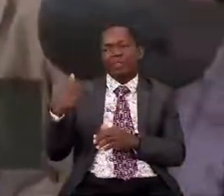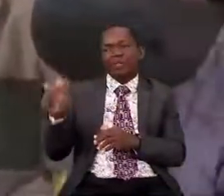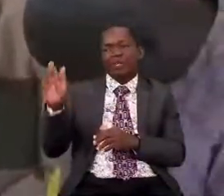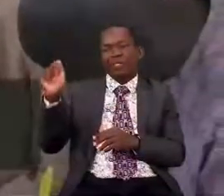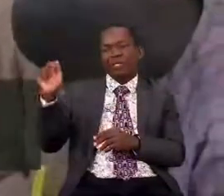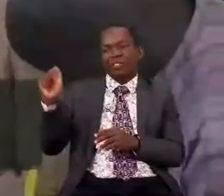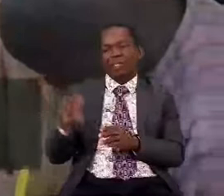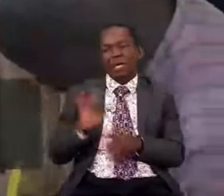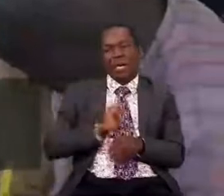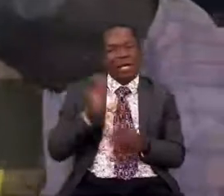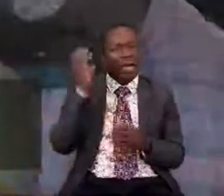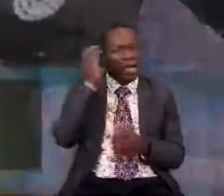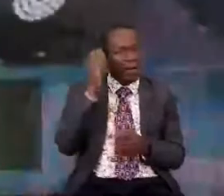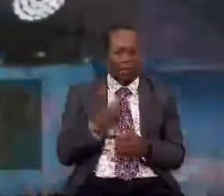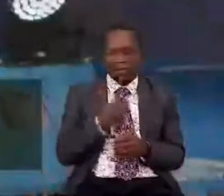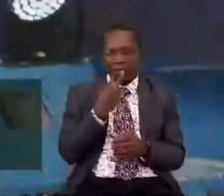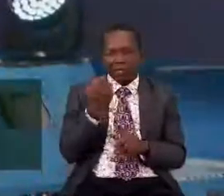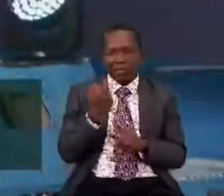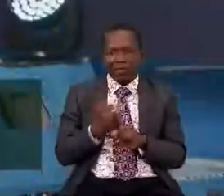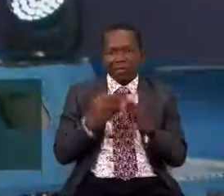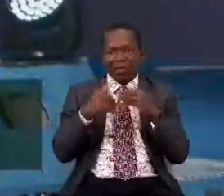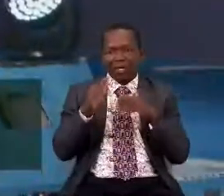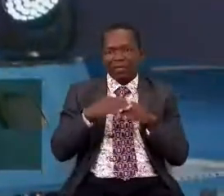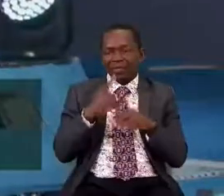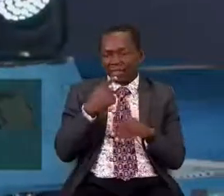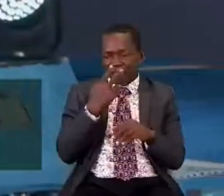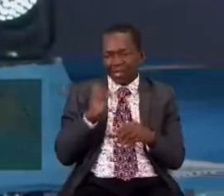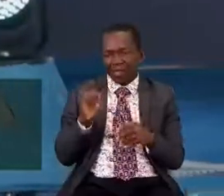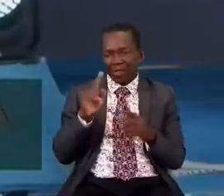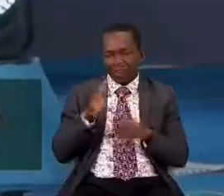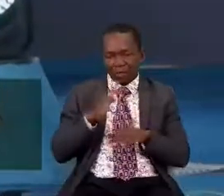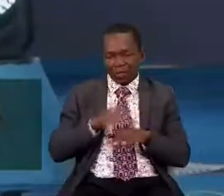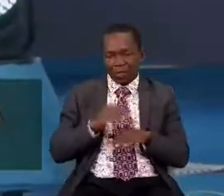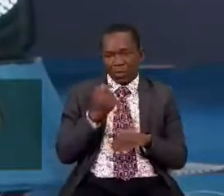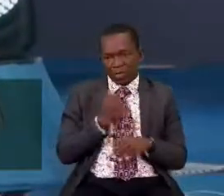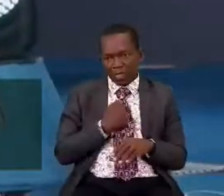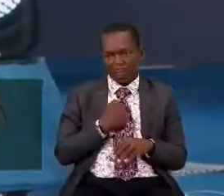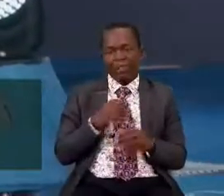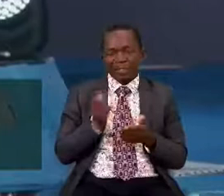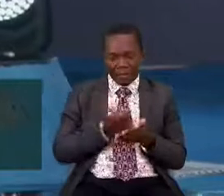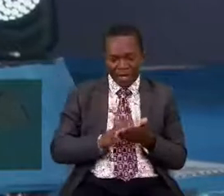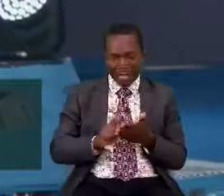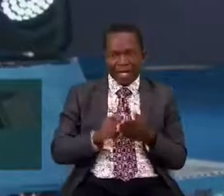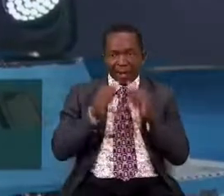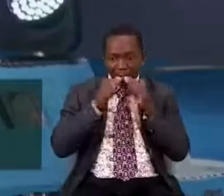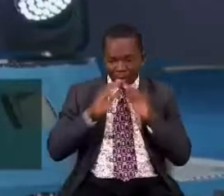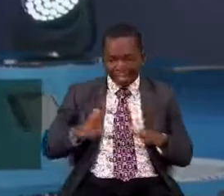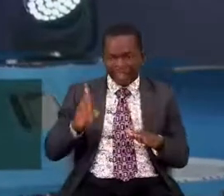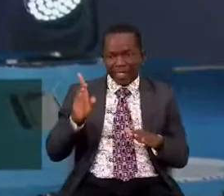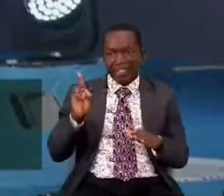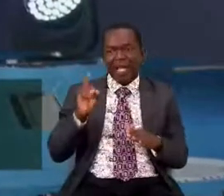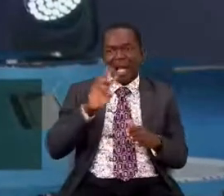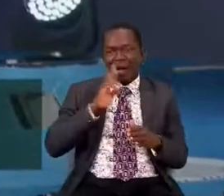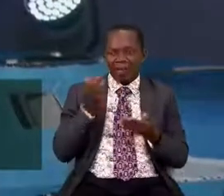Et j'entendis du ciel une voix qui disait, écrit, heureux, dès à présent les morts qui meurent dans le Seigneur.